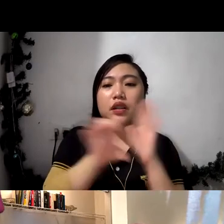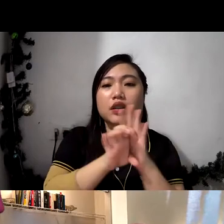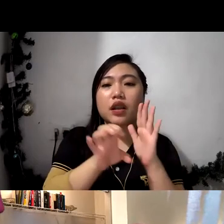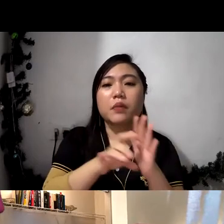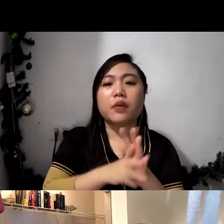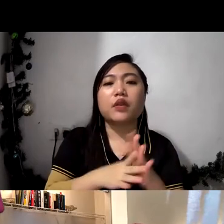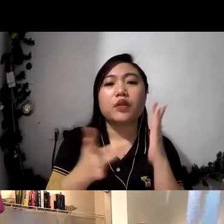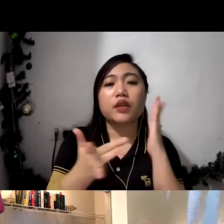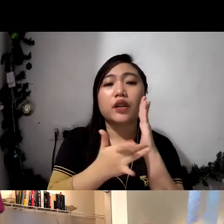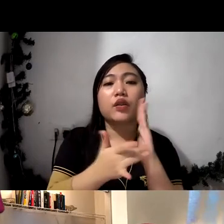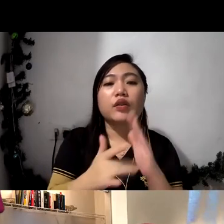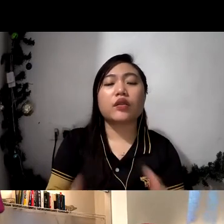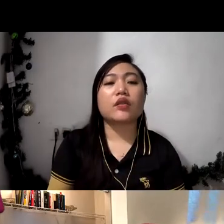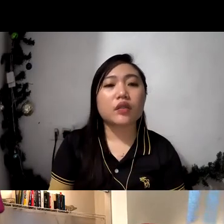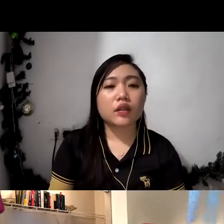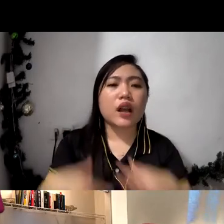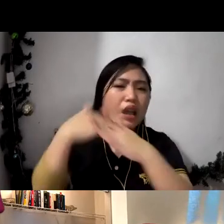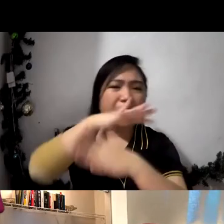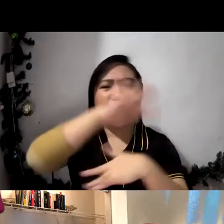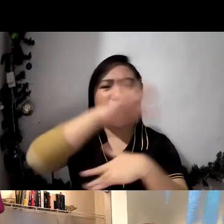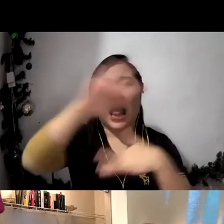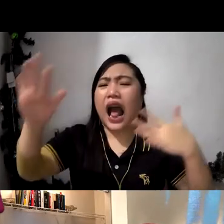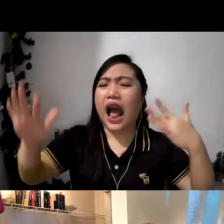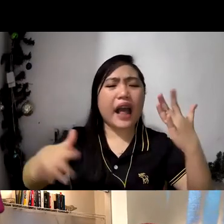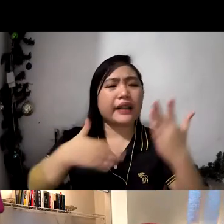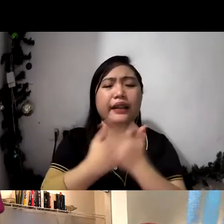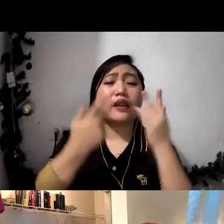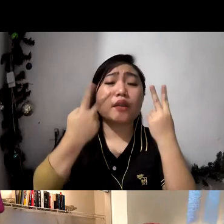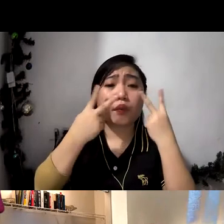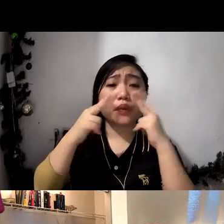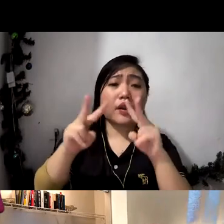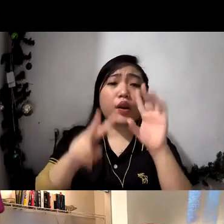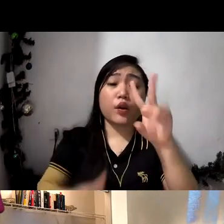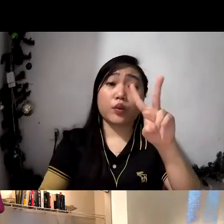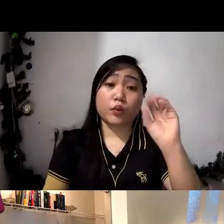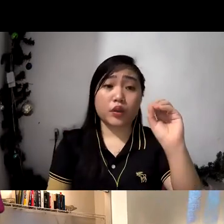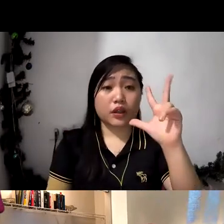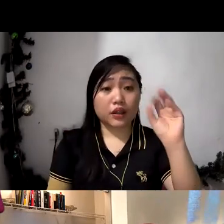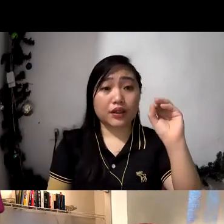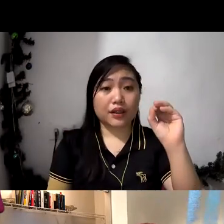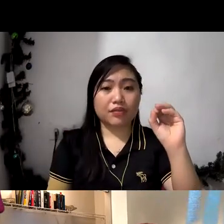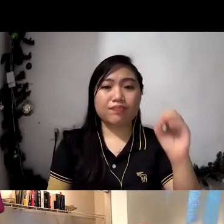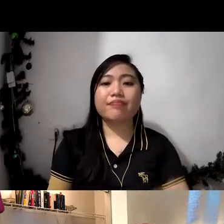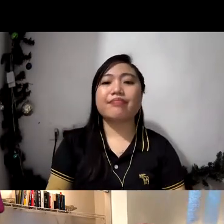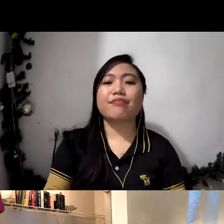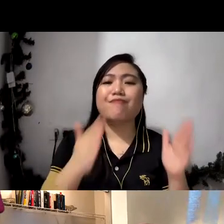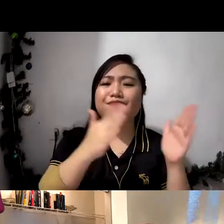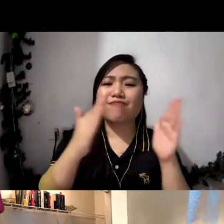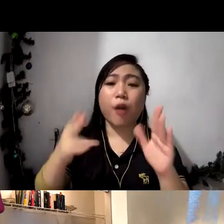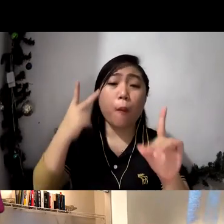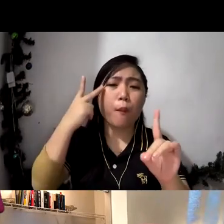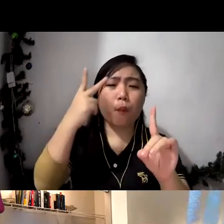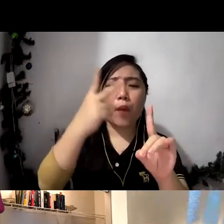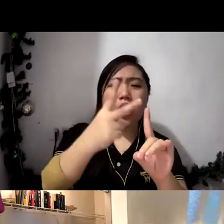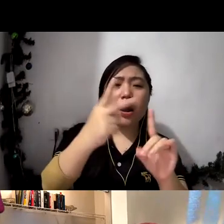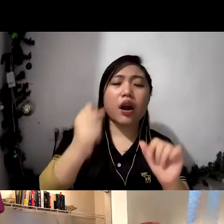technology. So lahat na po ng yan ano, we are also looking at the 2030 agenda. Ito yung vision natin. We're doing